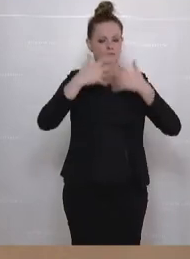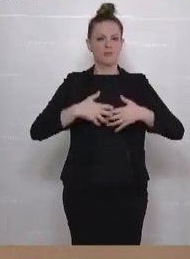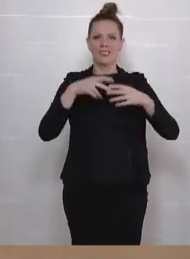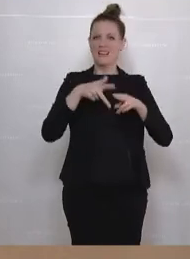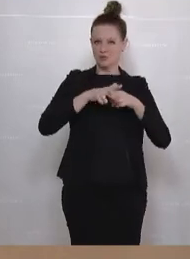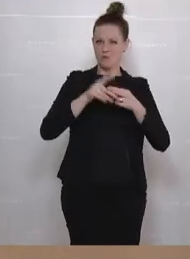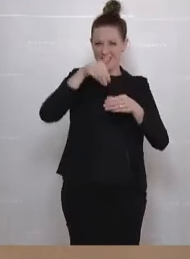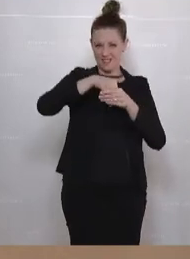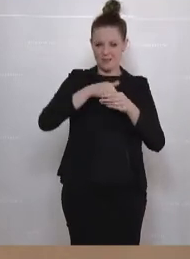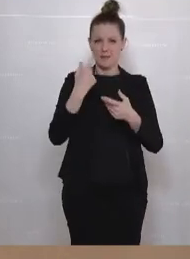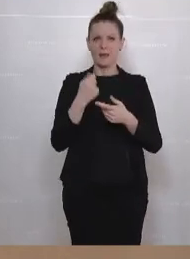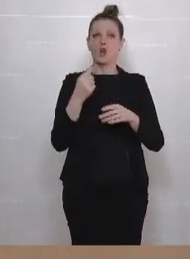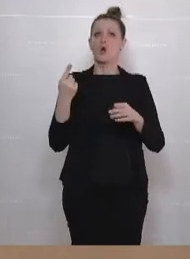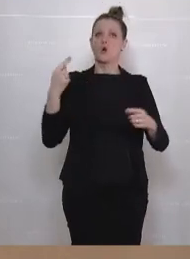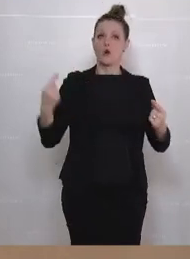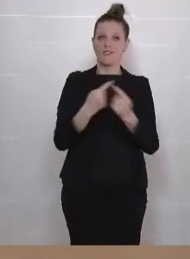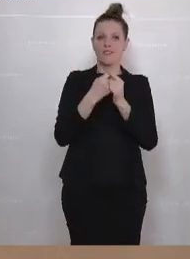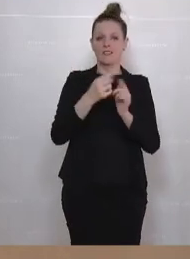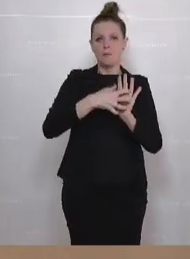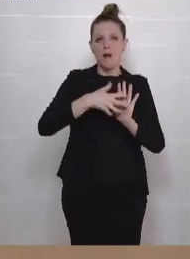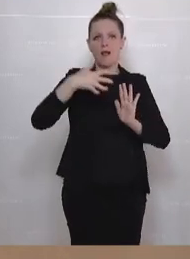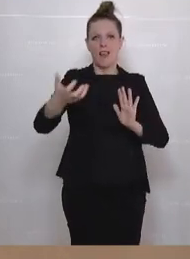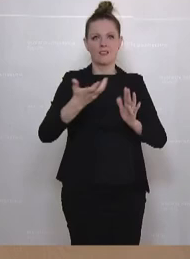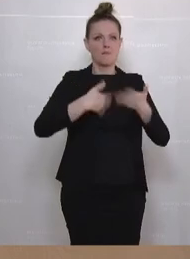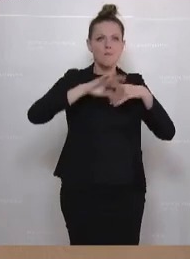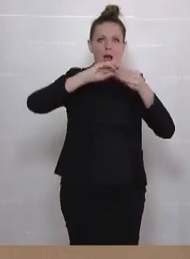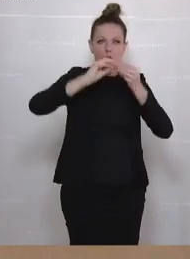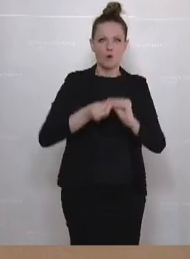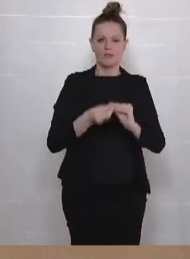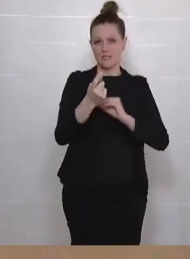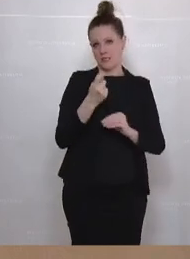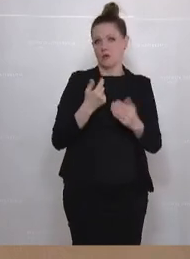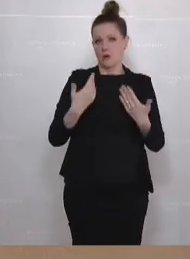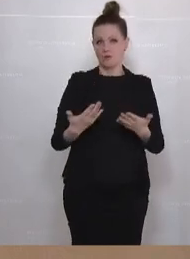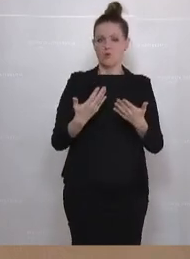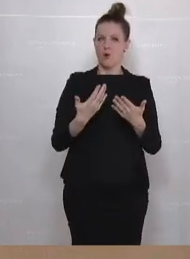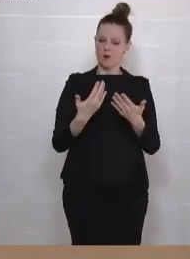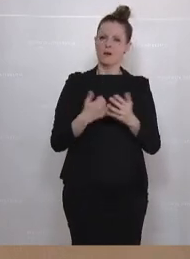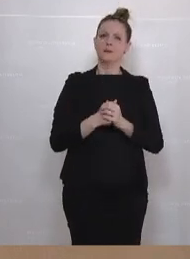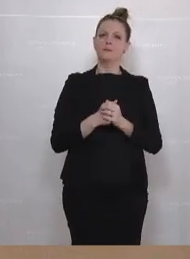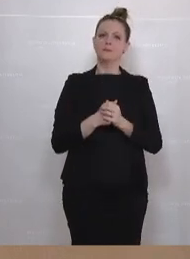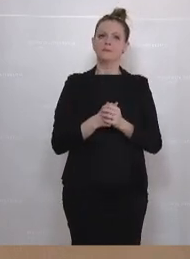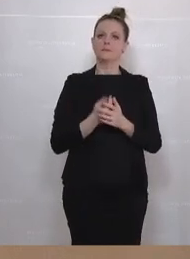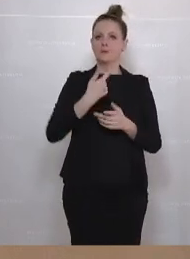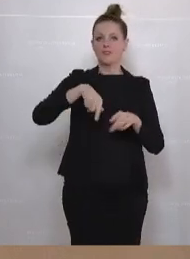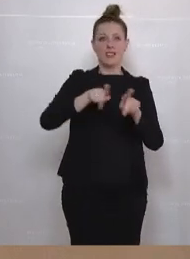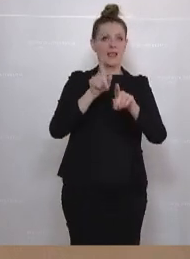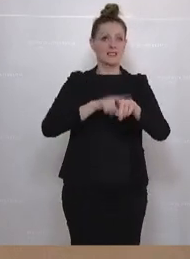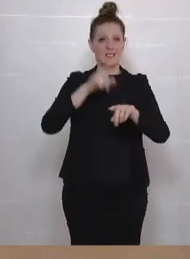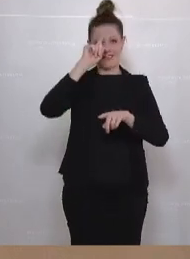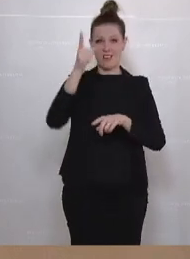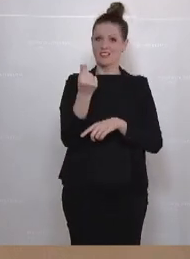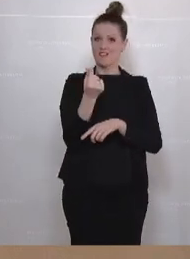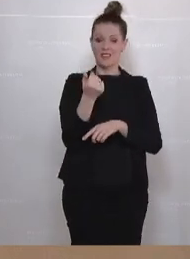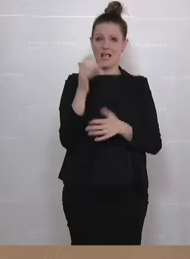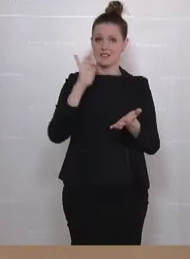Kenntnis nehmen, Konflikte sind immer lang andauernder, immer komplexer in ihrer Art, und wir wissen aber gleichzeitig, dass die Finanzmittel